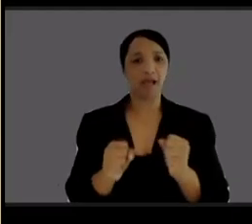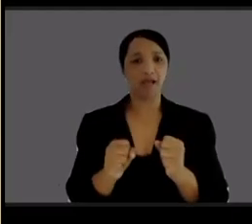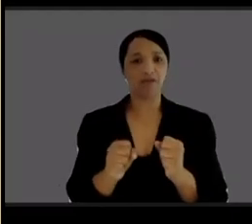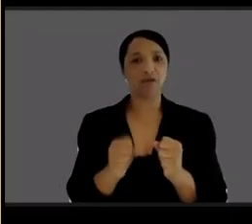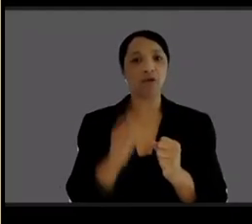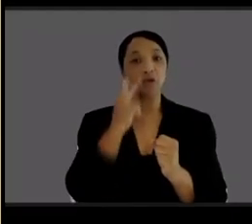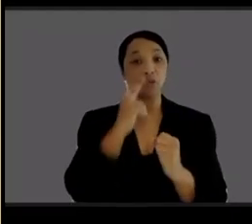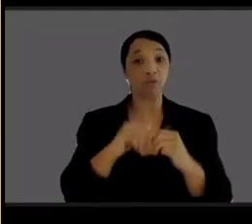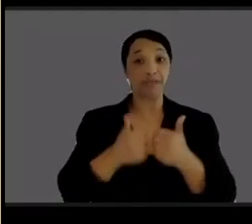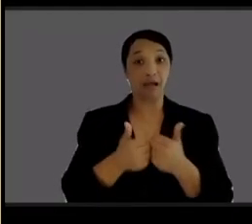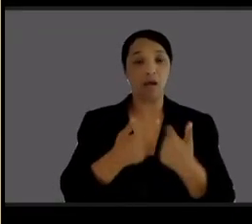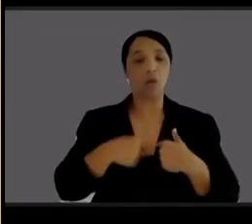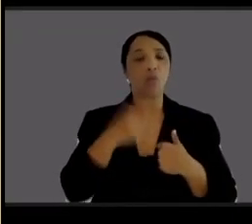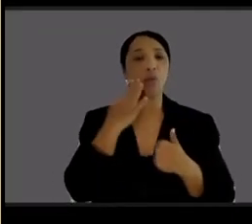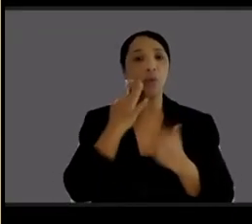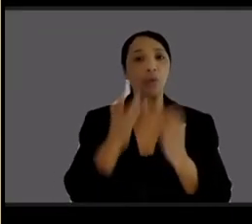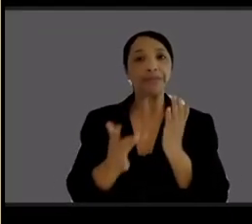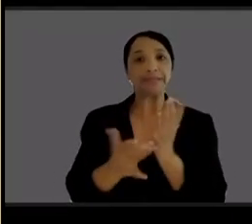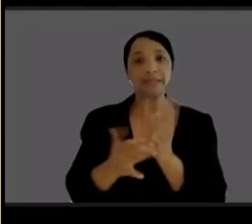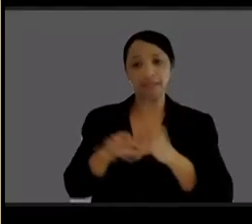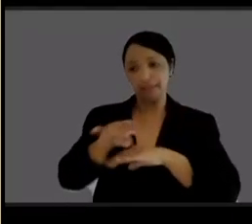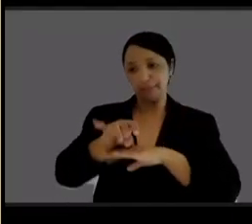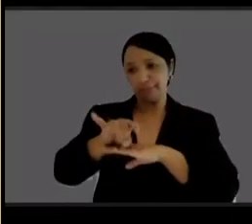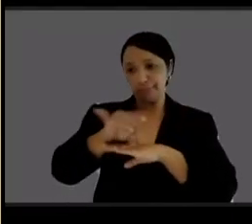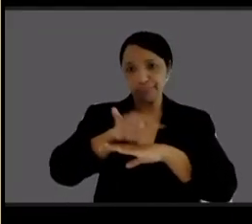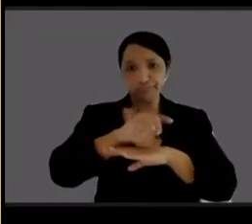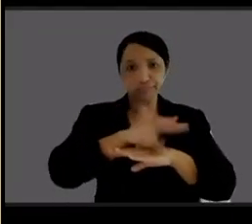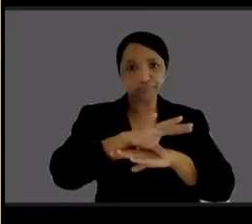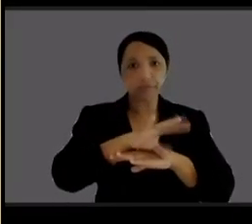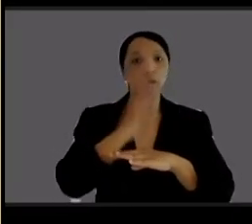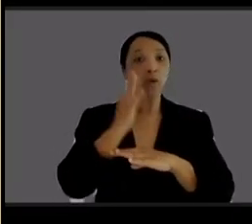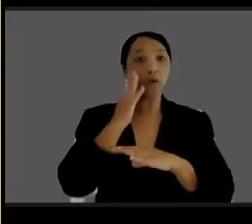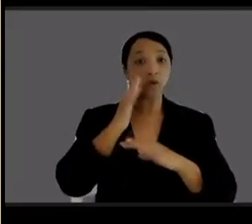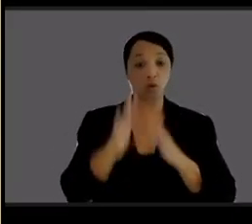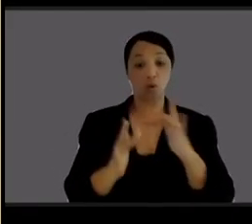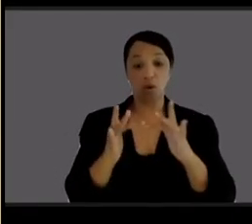les efforts prévus à cet effet pour atteindre les objectifs, pour